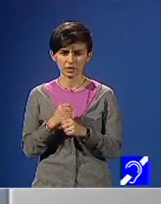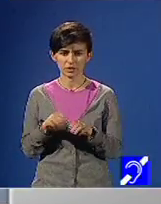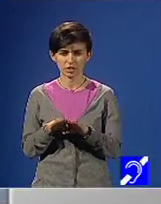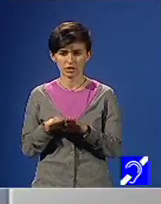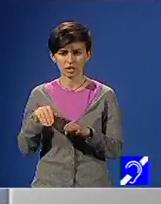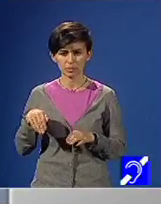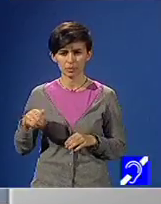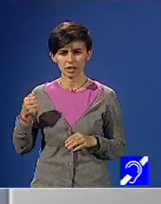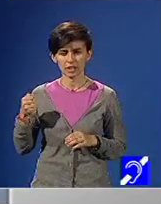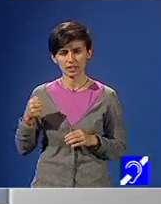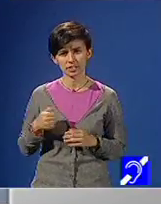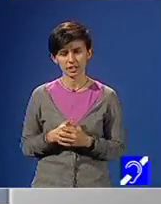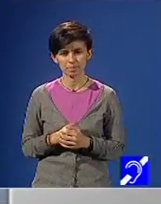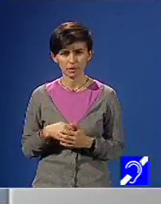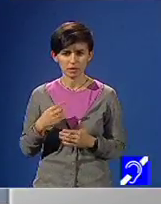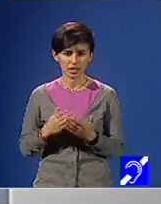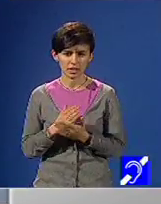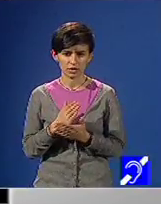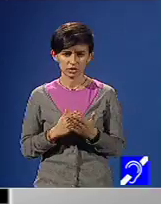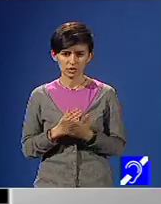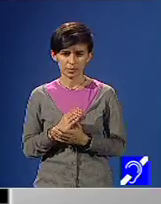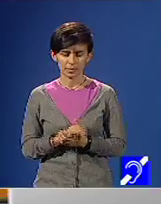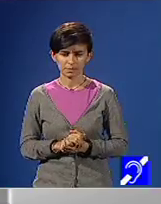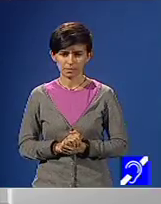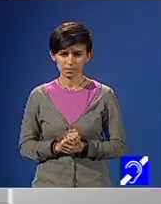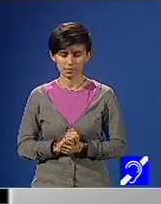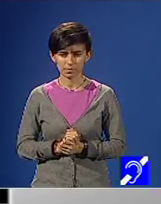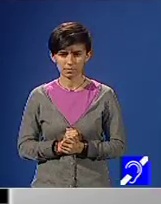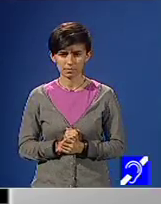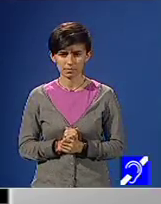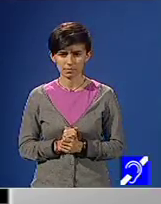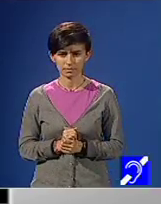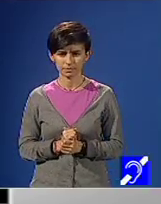Mihai Arsenie, după care revenim în platou. Rămâneți cu noi.